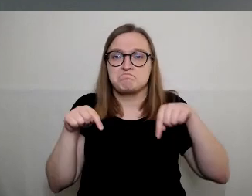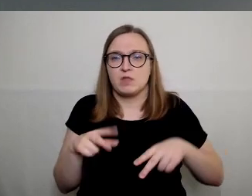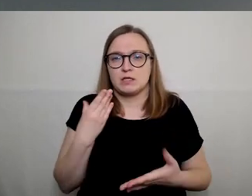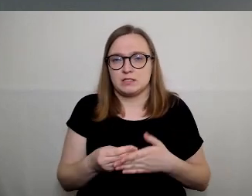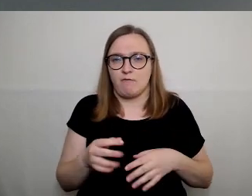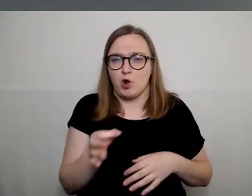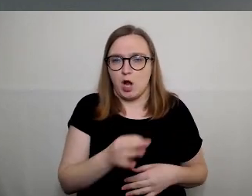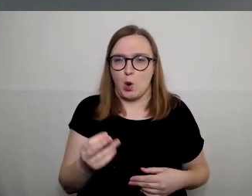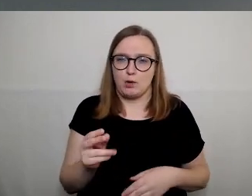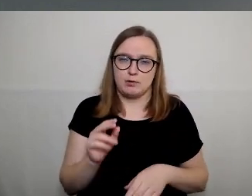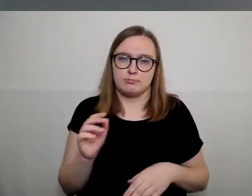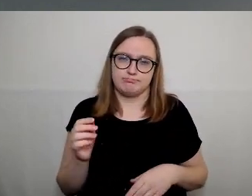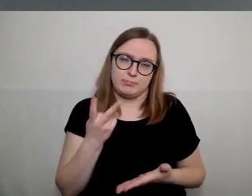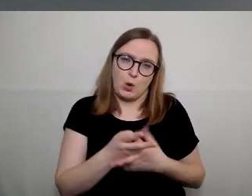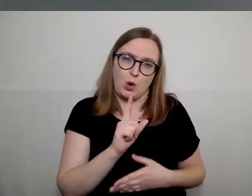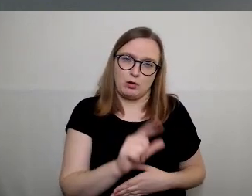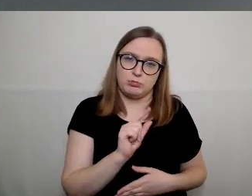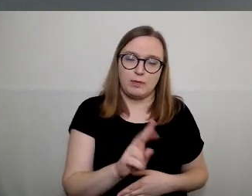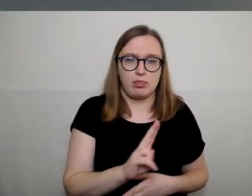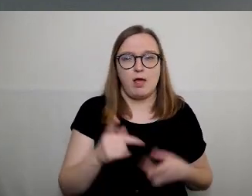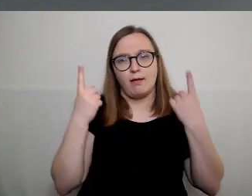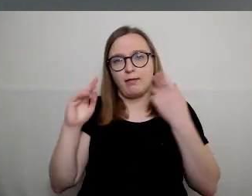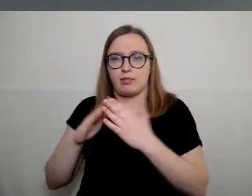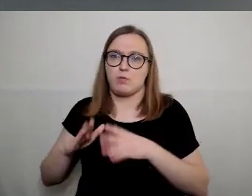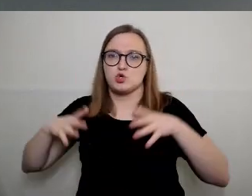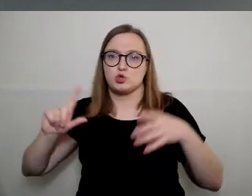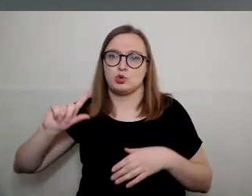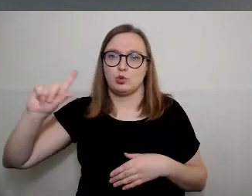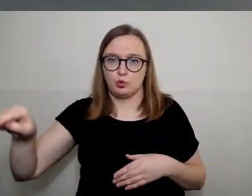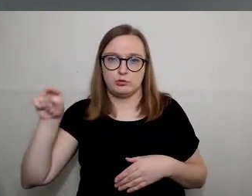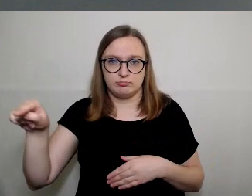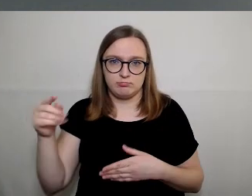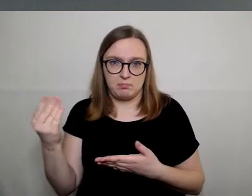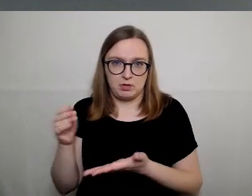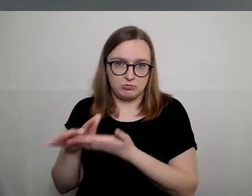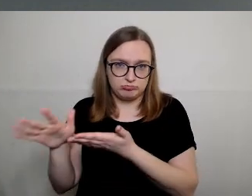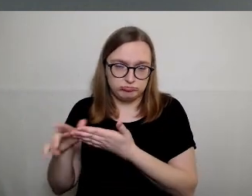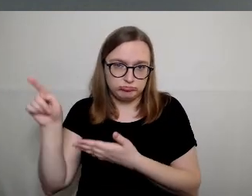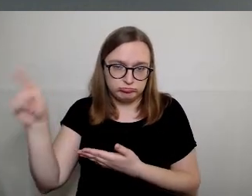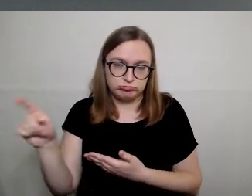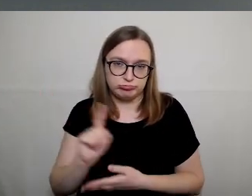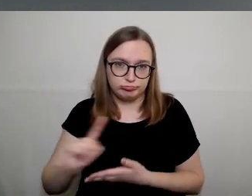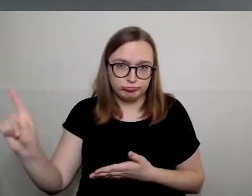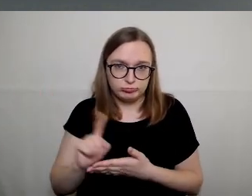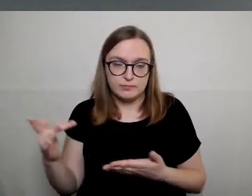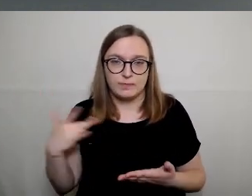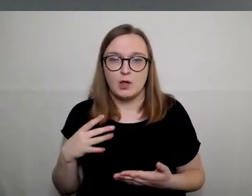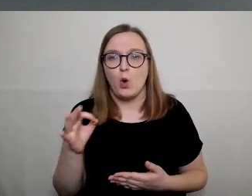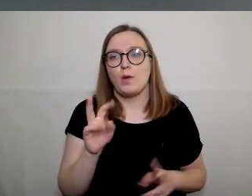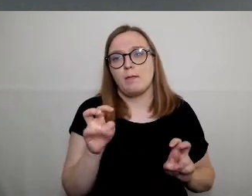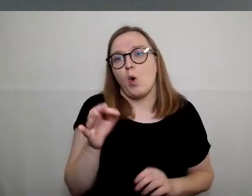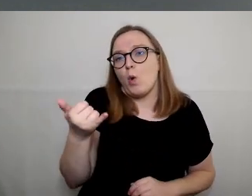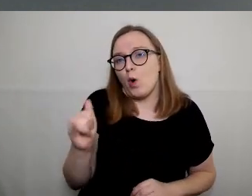didesnius. Ir ten leidžia savo pinigus apie kokybę ir apie tai, ką būtų galima derinti tiek, kiek nuo jūsų